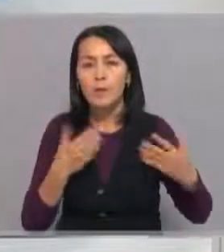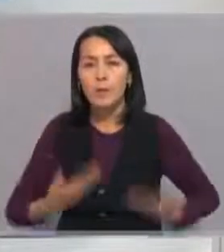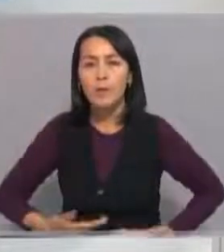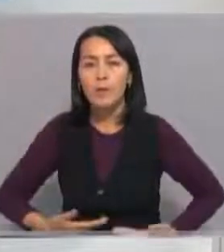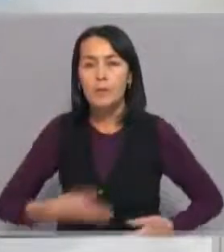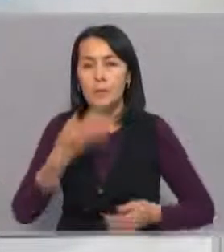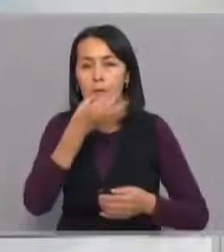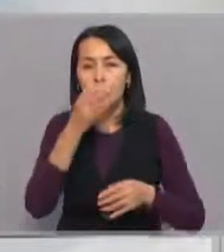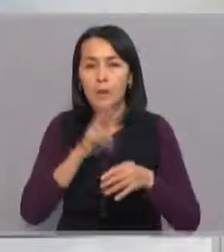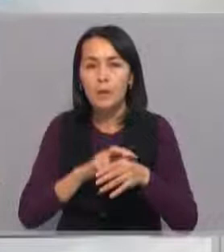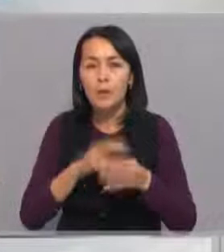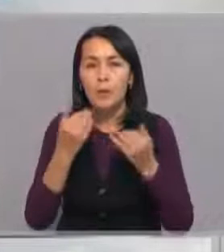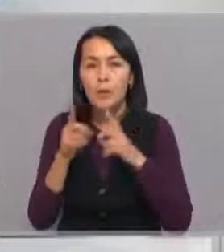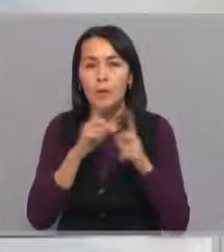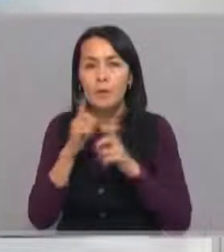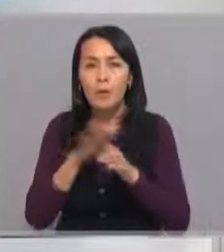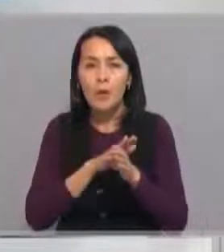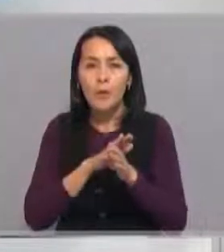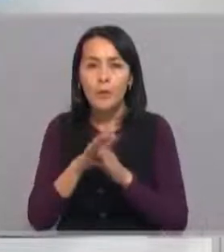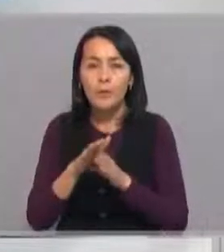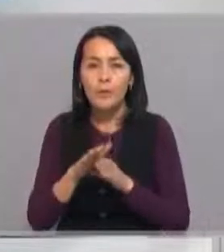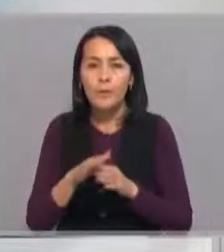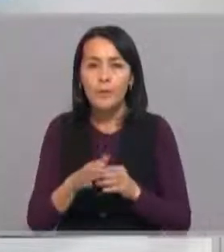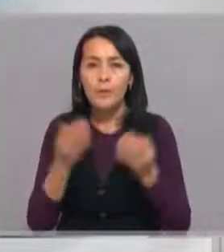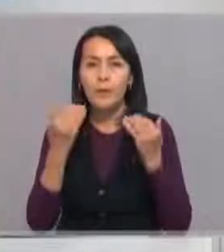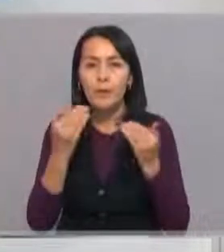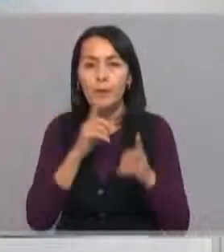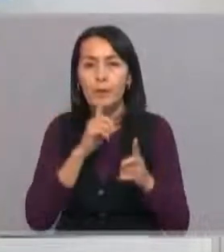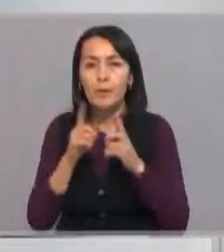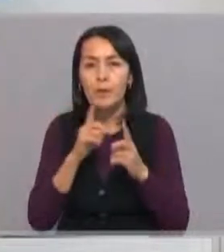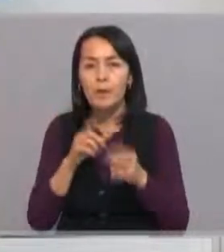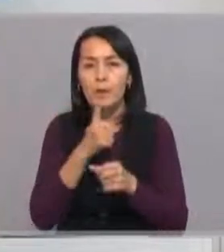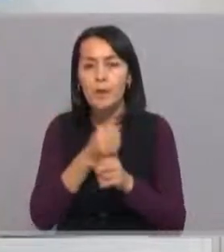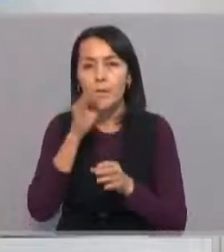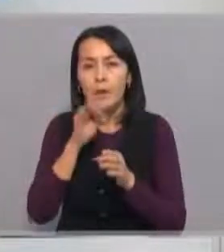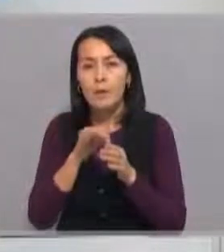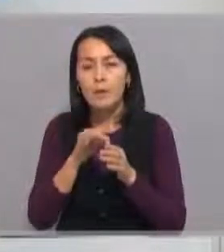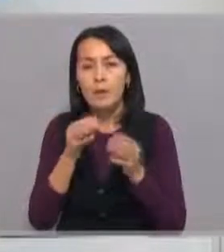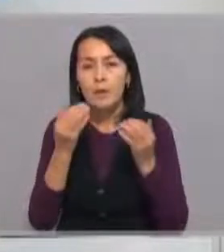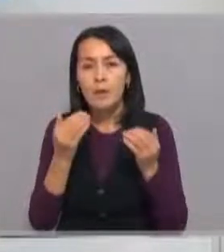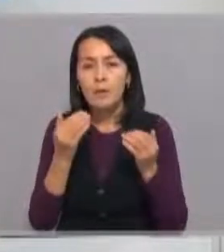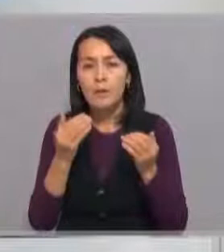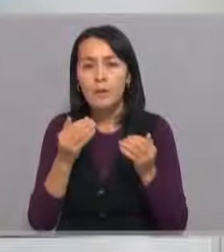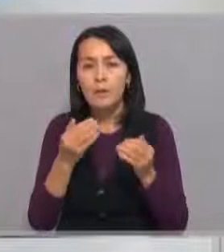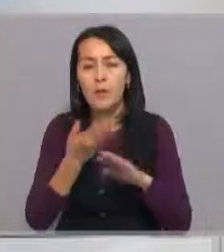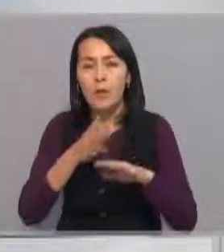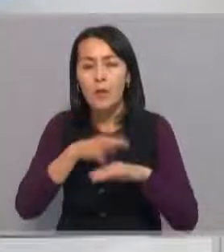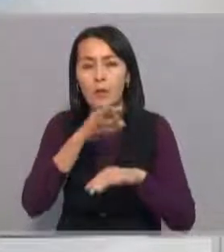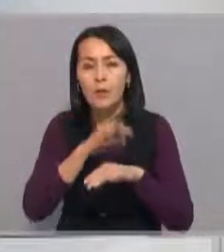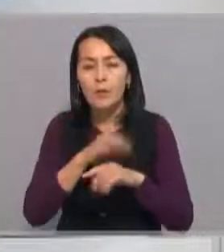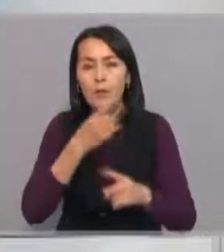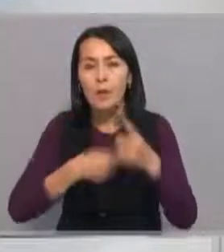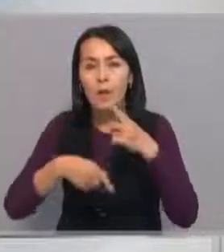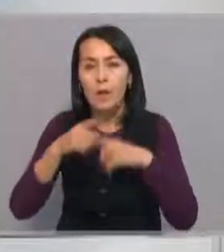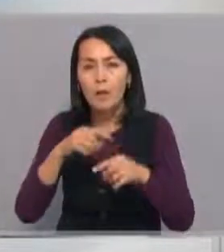жауапты дәрігерлеріне бүгінгі пресс-конференция өткізіліп отыр. Бұл пресс-конференцияның негізгі мақсаты мына онкологиялық аурулардың алдын